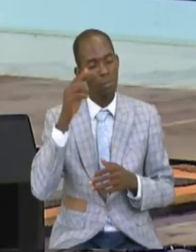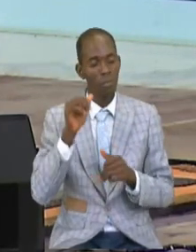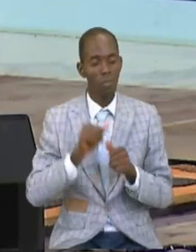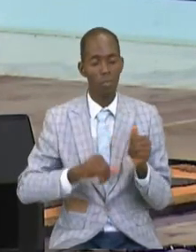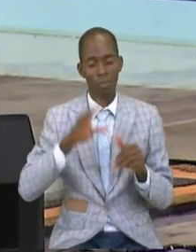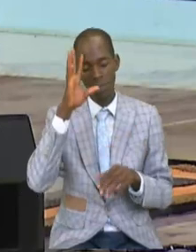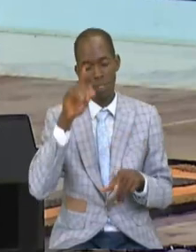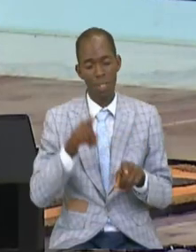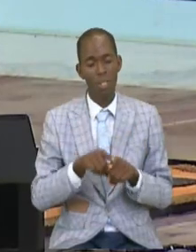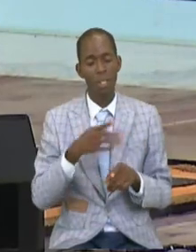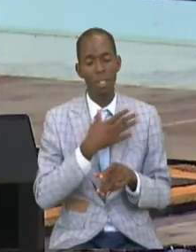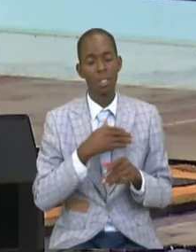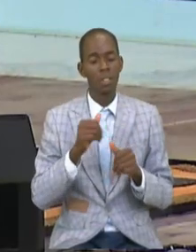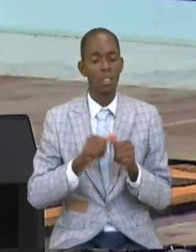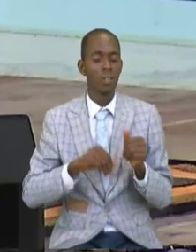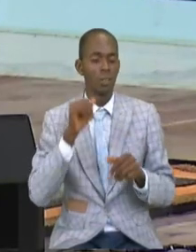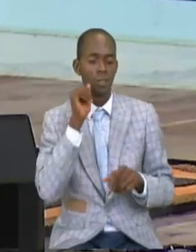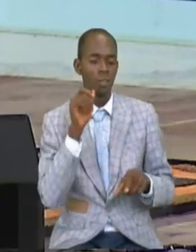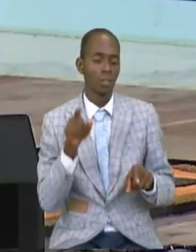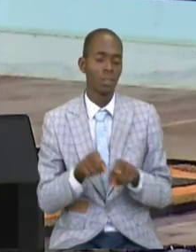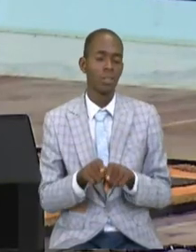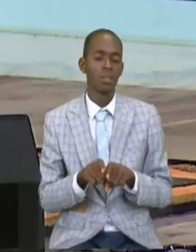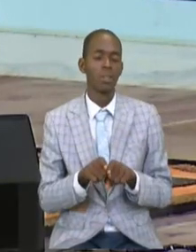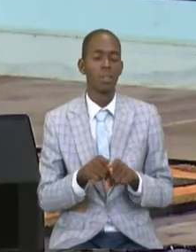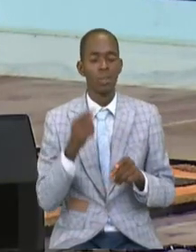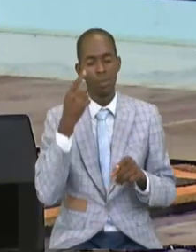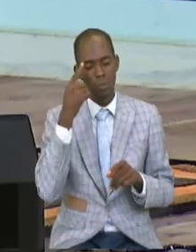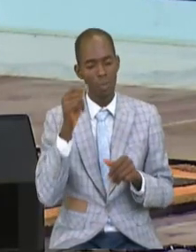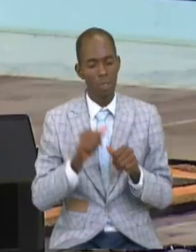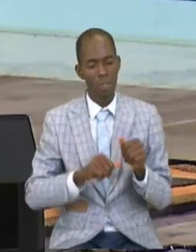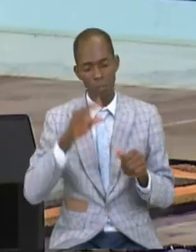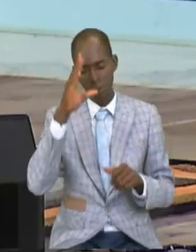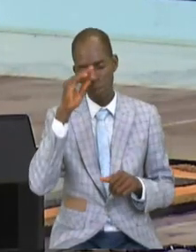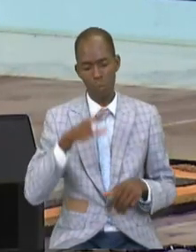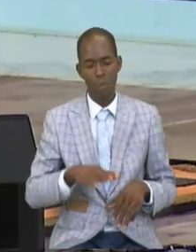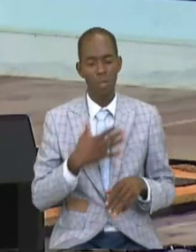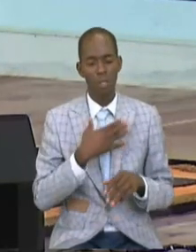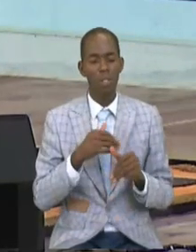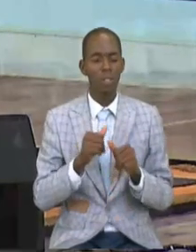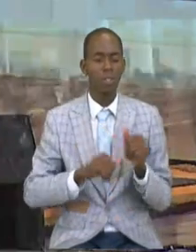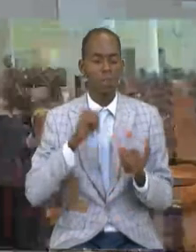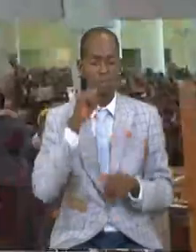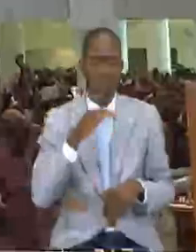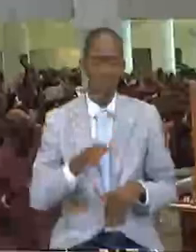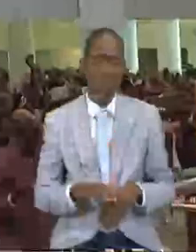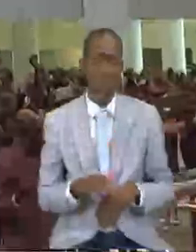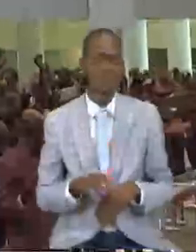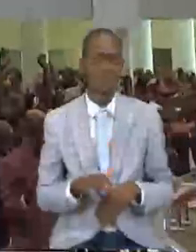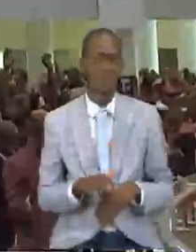Pour chaque frère et pour chaque sœur, pour chaque garçon et pour chaque